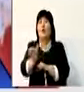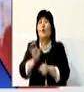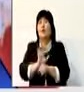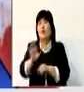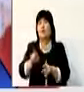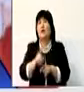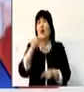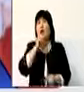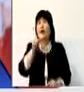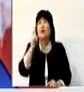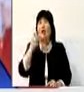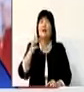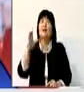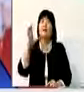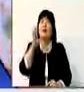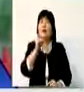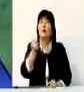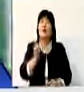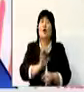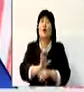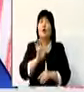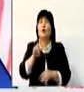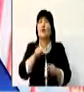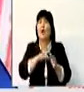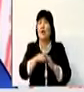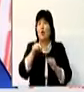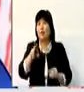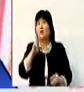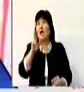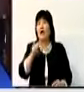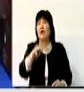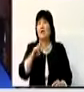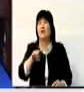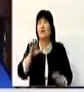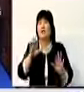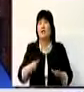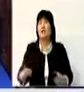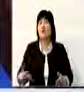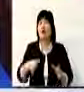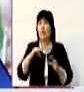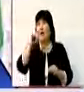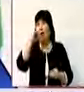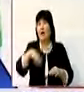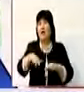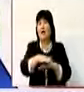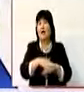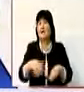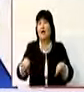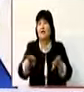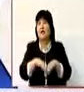ата-бабаларымыз сол Совет одағының қуғыншылығынан қашып осы Қазалы жеріне келіп қоныс тіккен екен. Қазақ халқымен кең